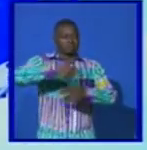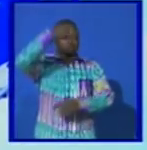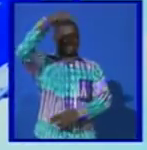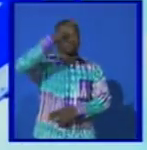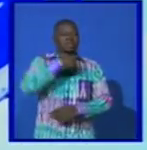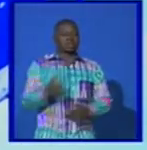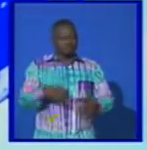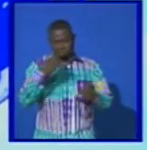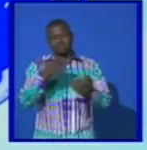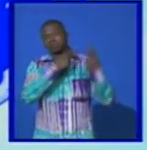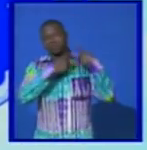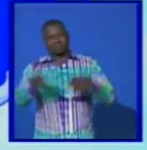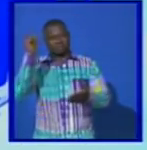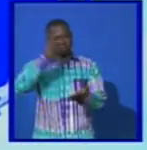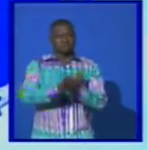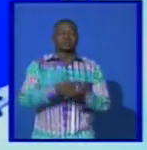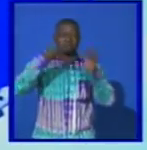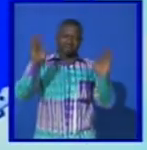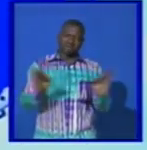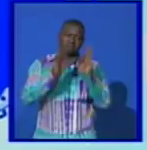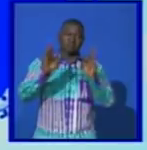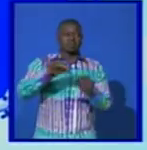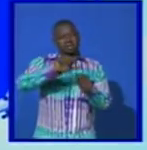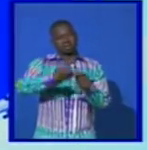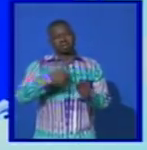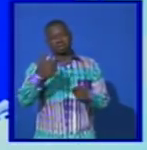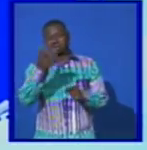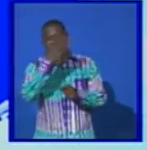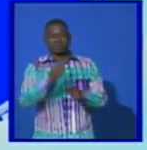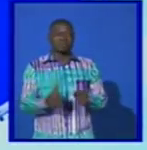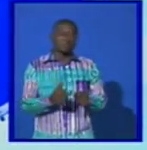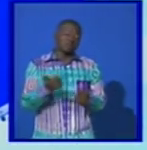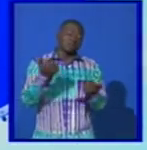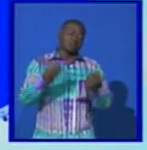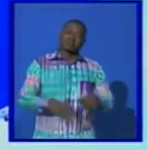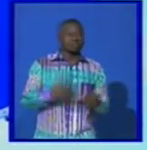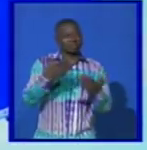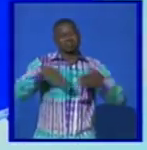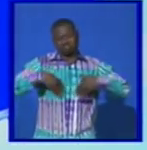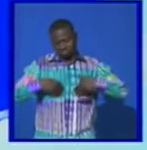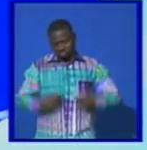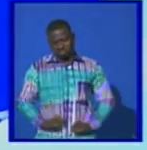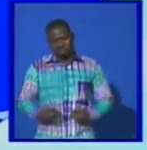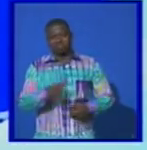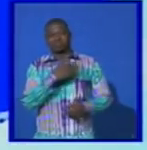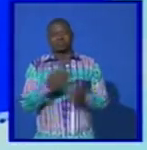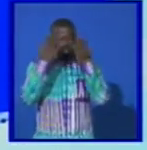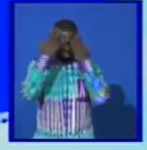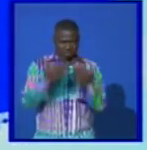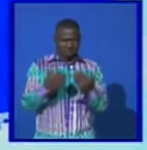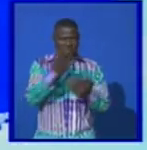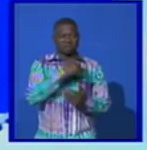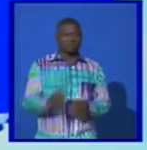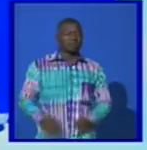fête où la joie des uns contraste avec la détresse des autres. Les vivres et autres cadeaux remis aux patients ne sont que l'expression de